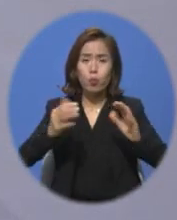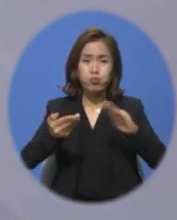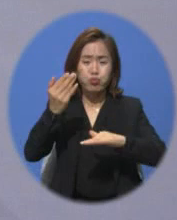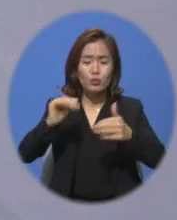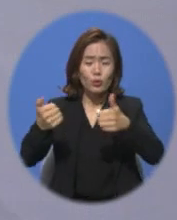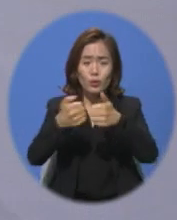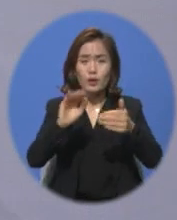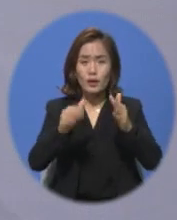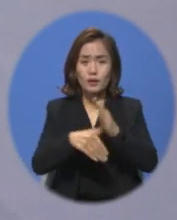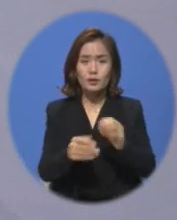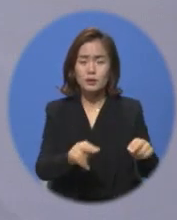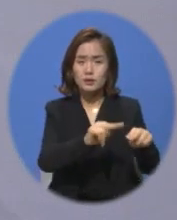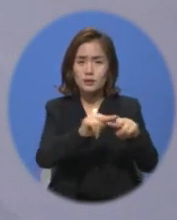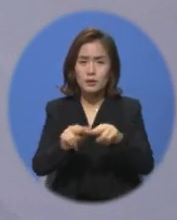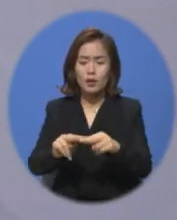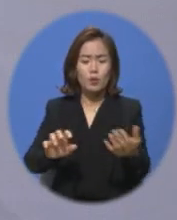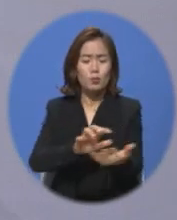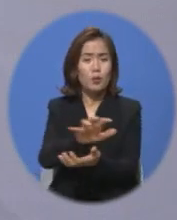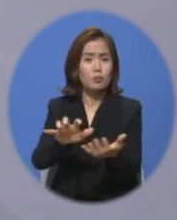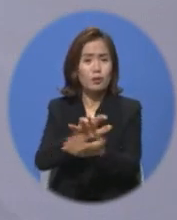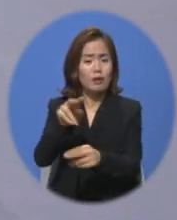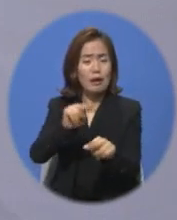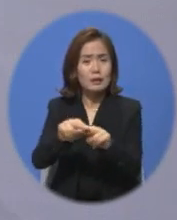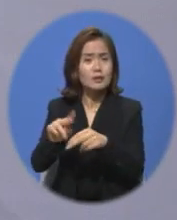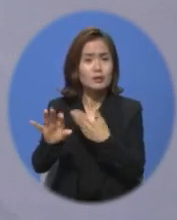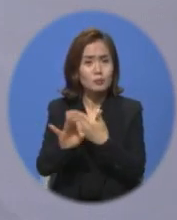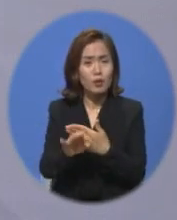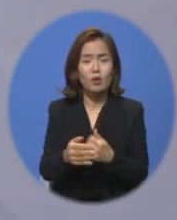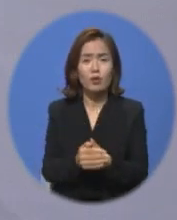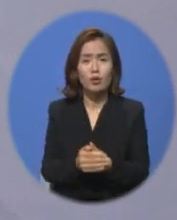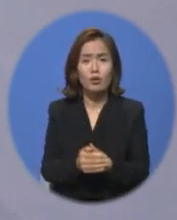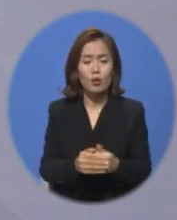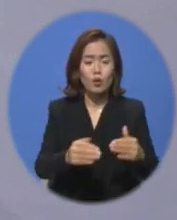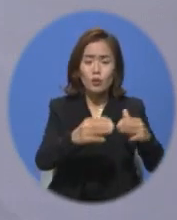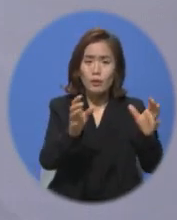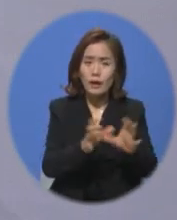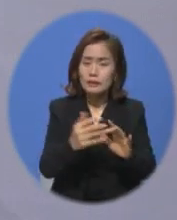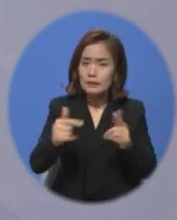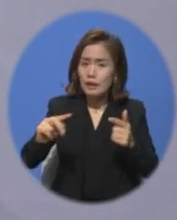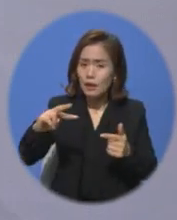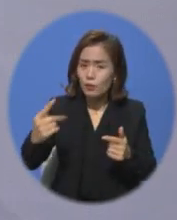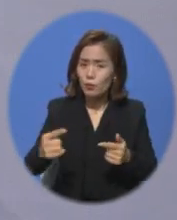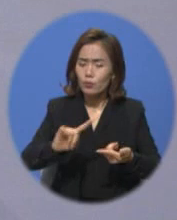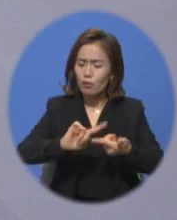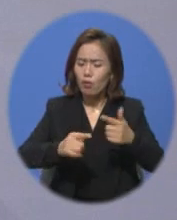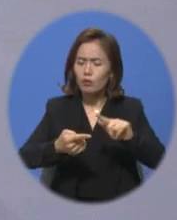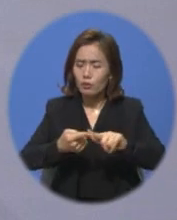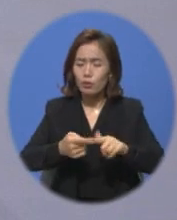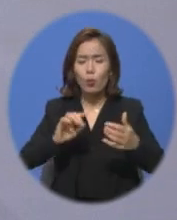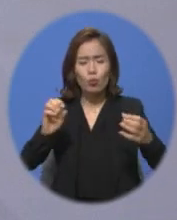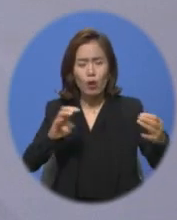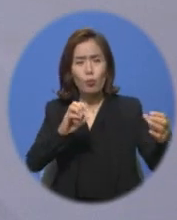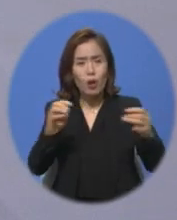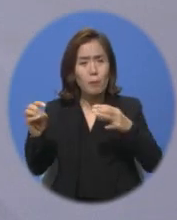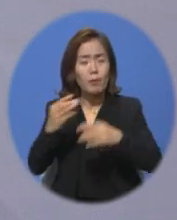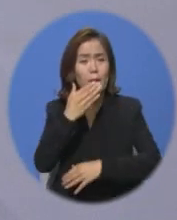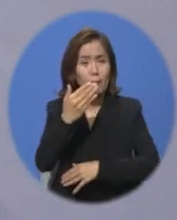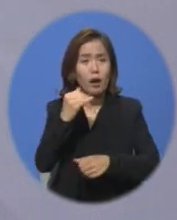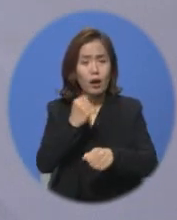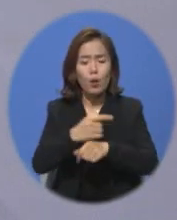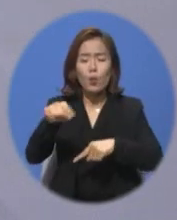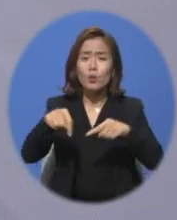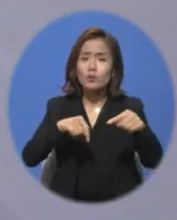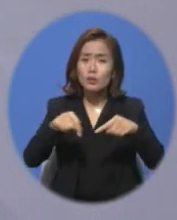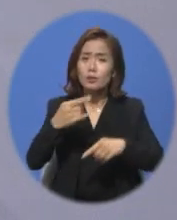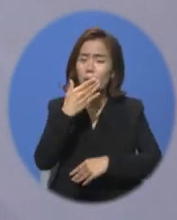국회본회의와상임 위원회의좌석배치를혼합한다면,서로 다른정당소속의원들이서로대화하고 정치에참여